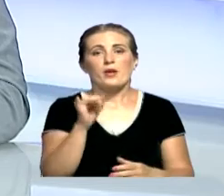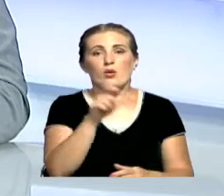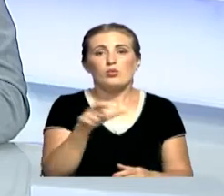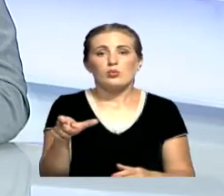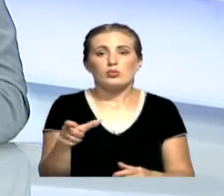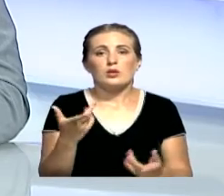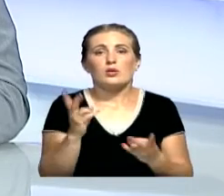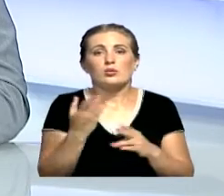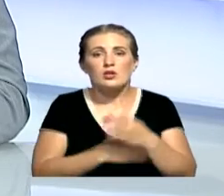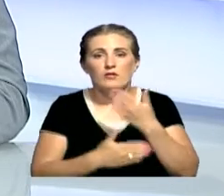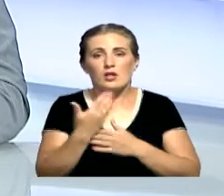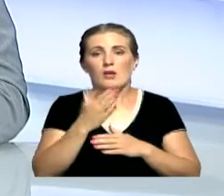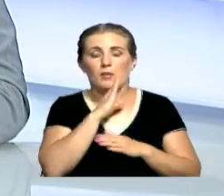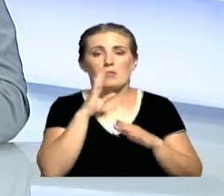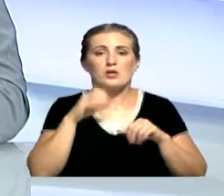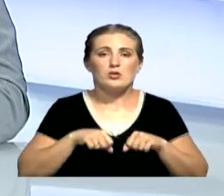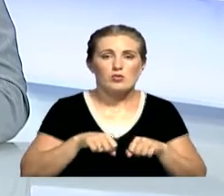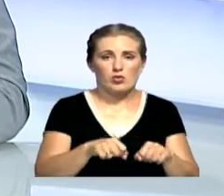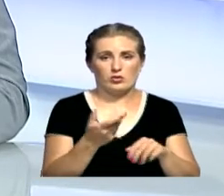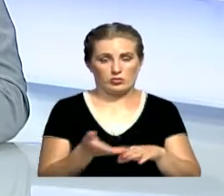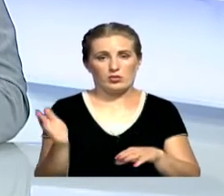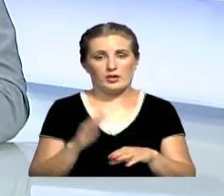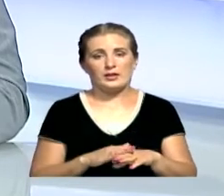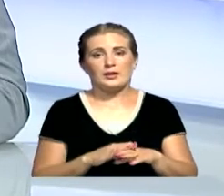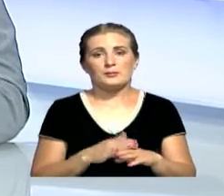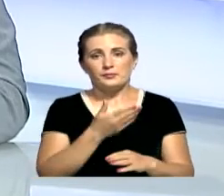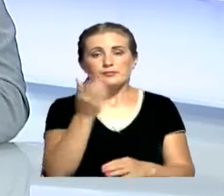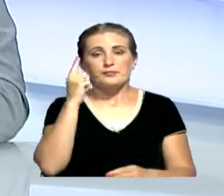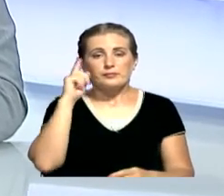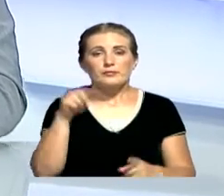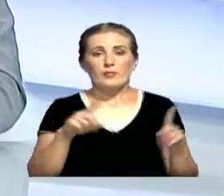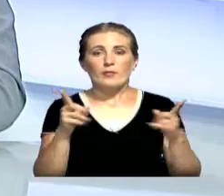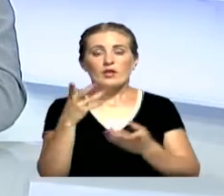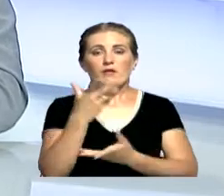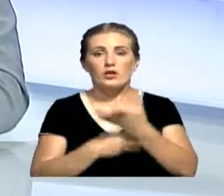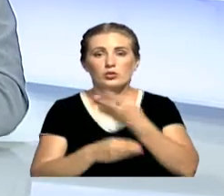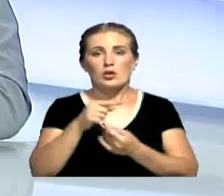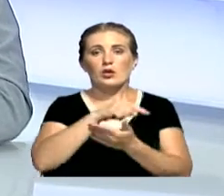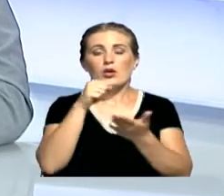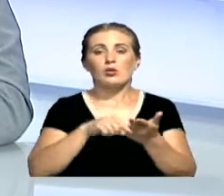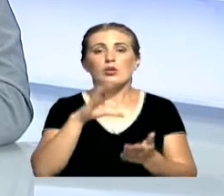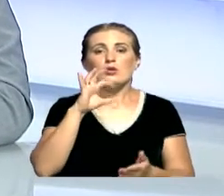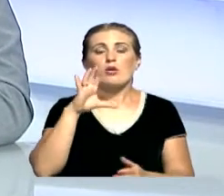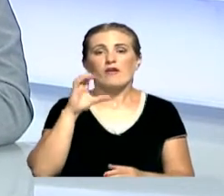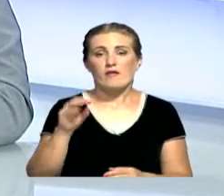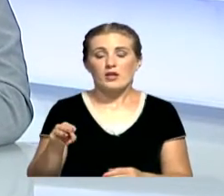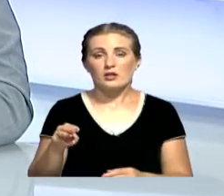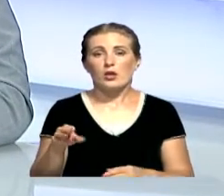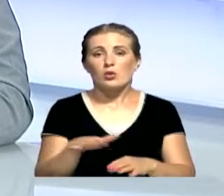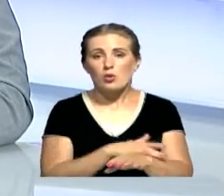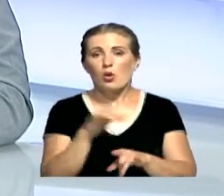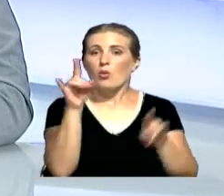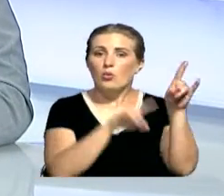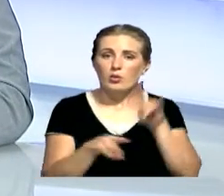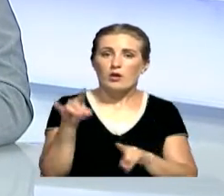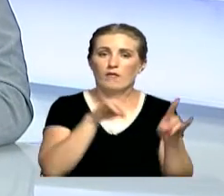возможностями мамочки с колясками знаете что феодосийский городской совет долго уговаривал